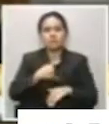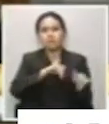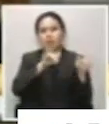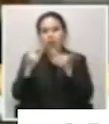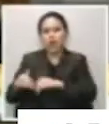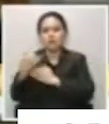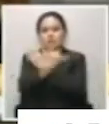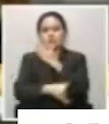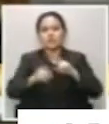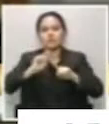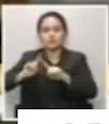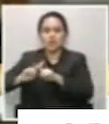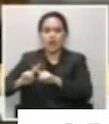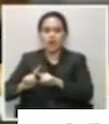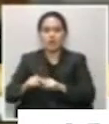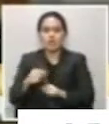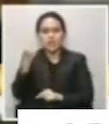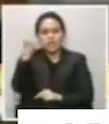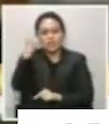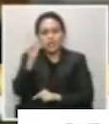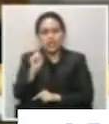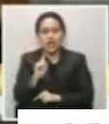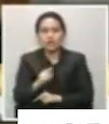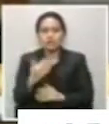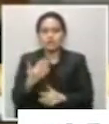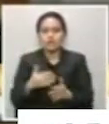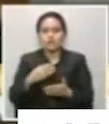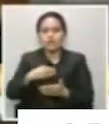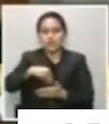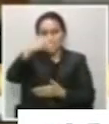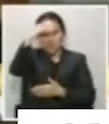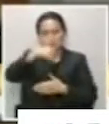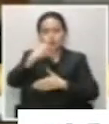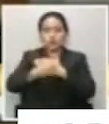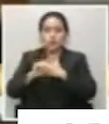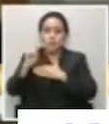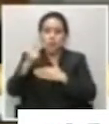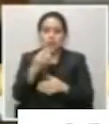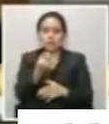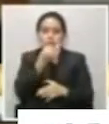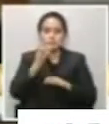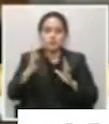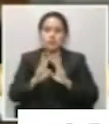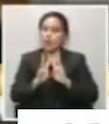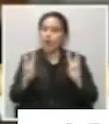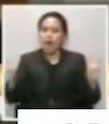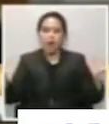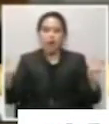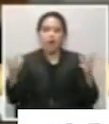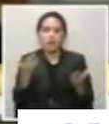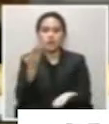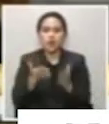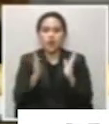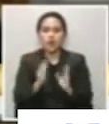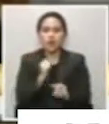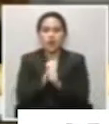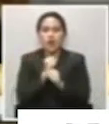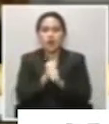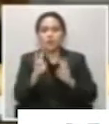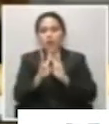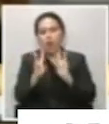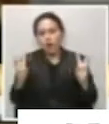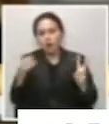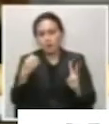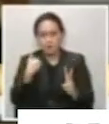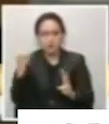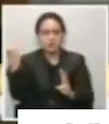กใจที่มีคนตกงานเด็กจบใหม่ไม่มีงานทำจำนวนมากเพราะเพื่อนเก่าของเ